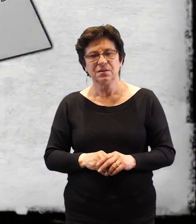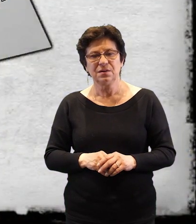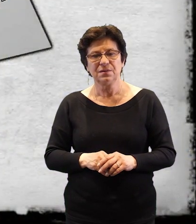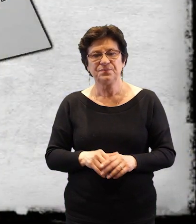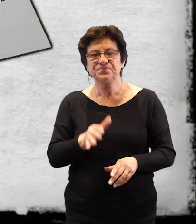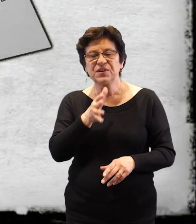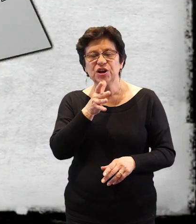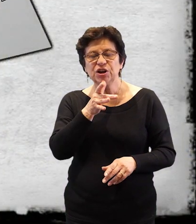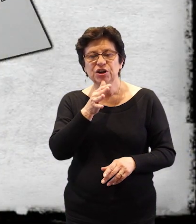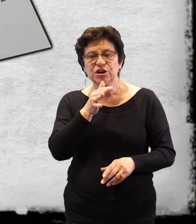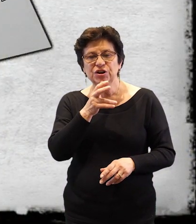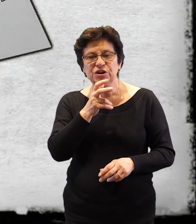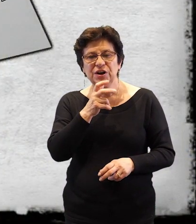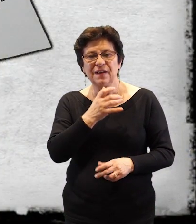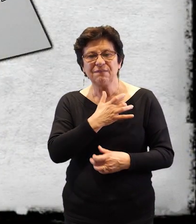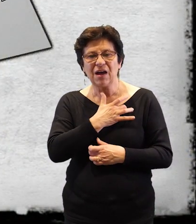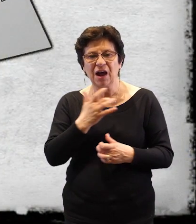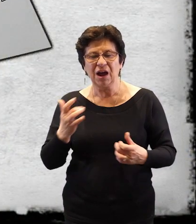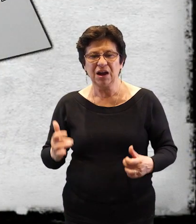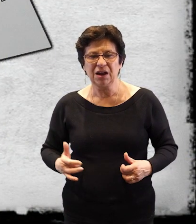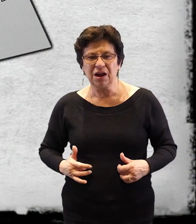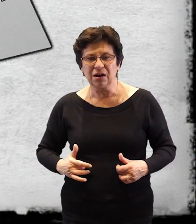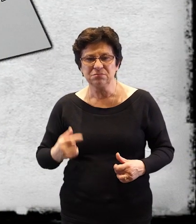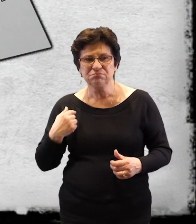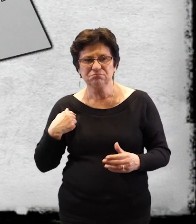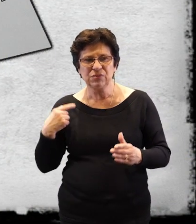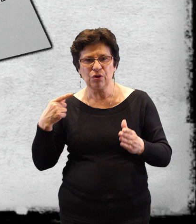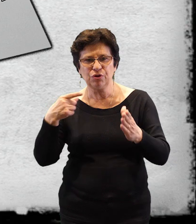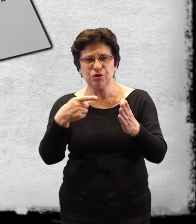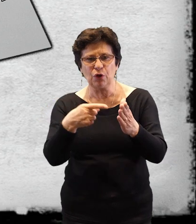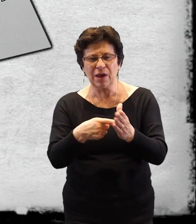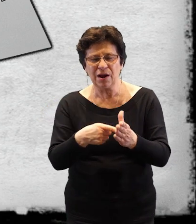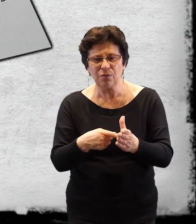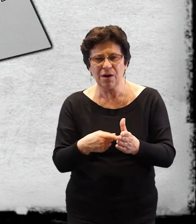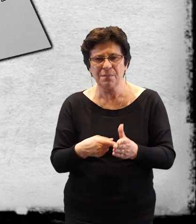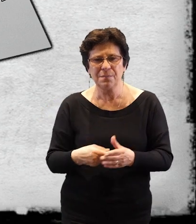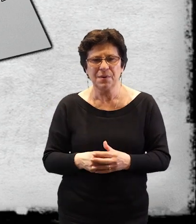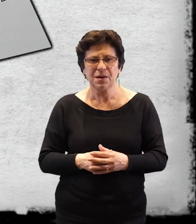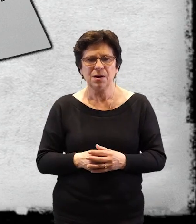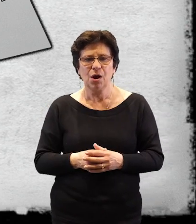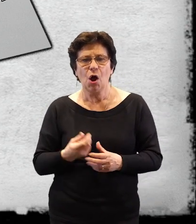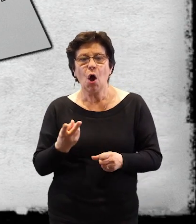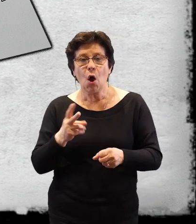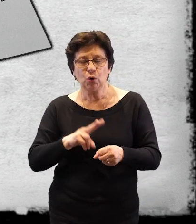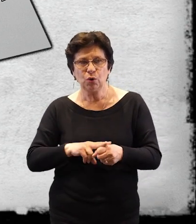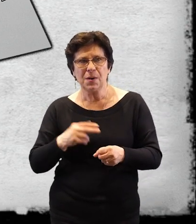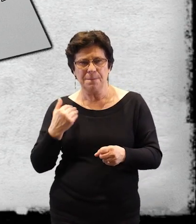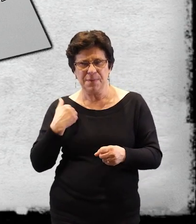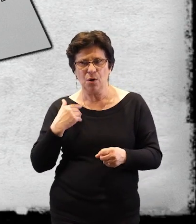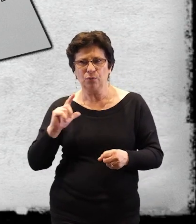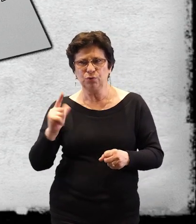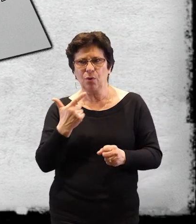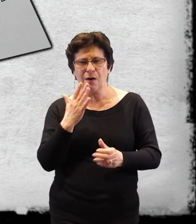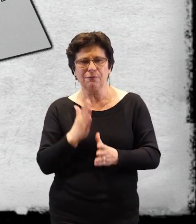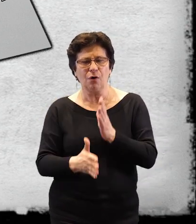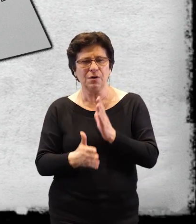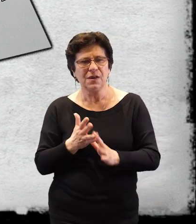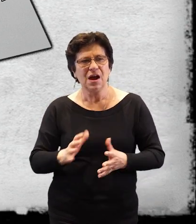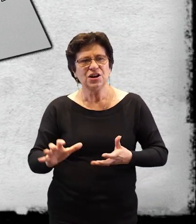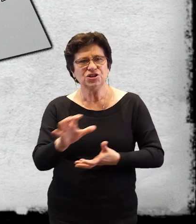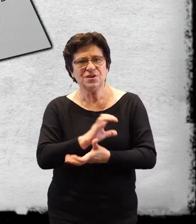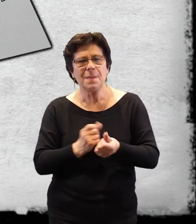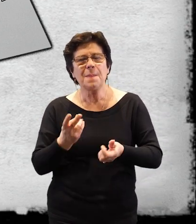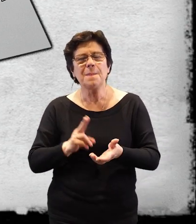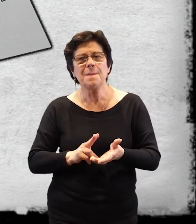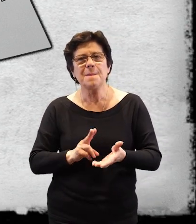Żyd węgierski, do którego dotarłem relacji, który był w trakcie II wojny światowej na